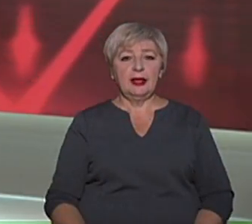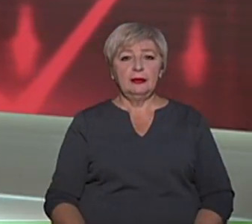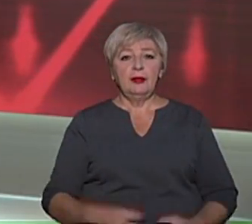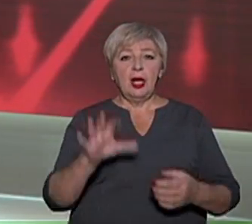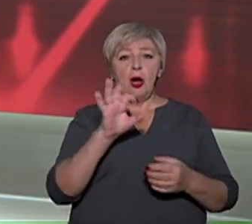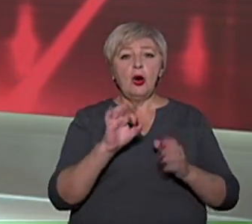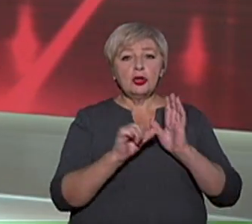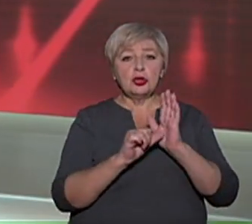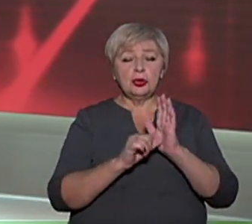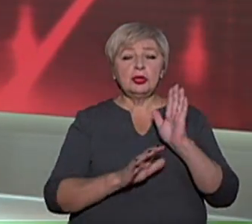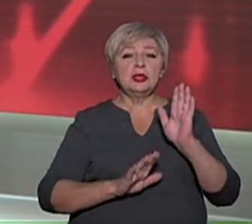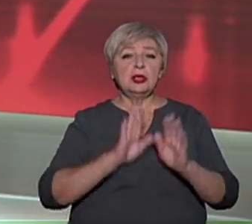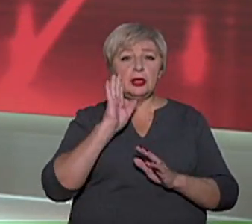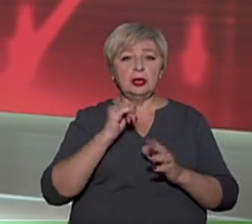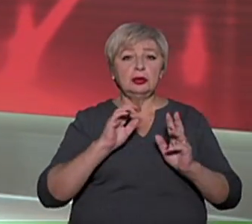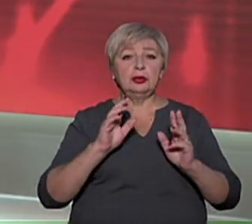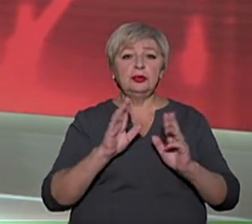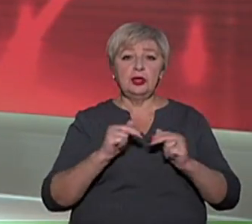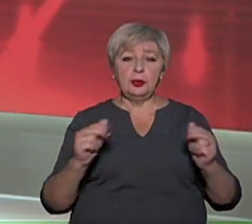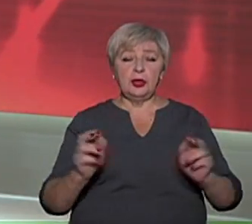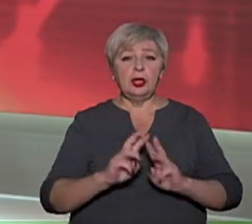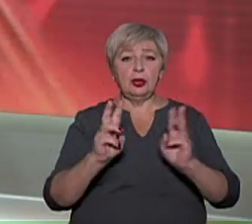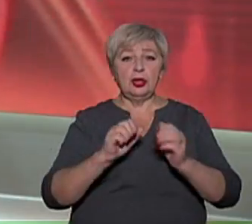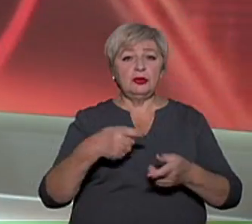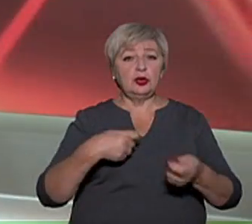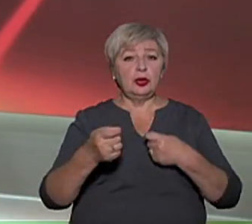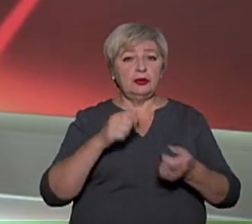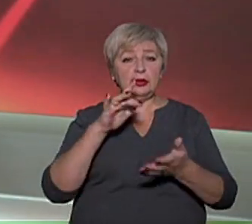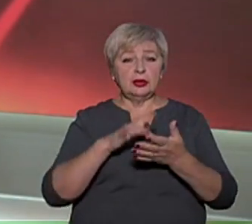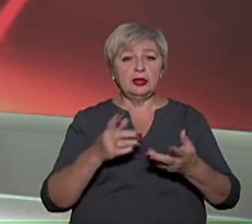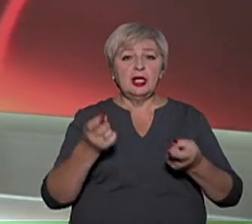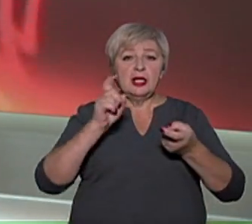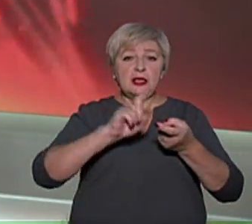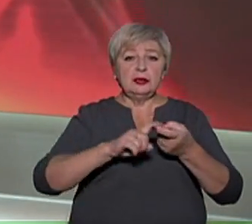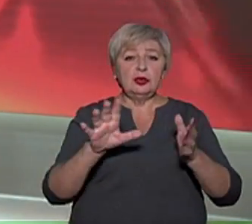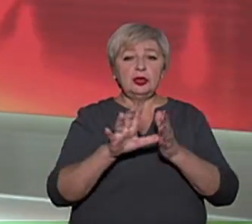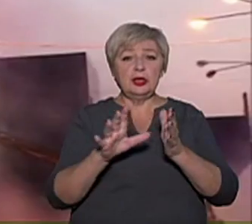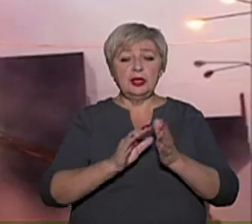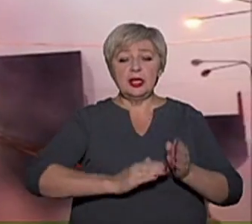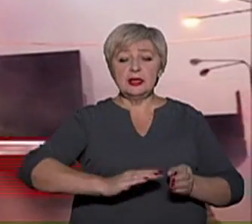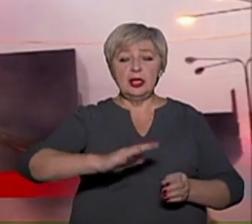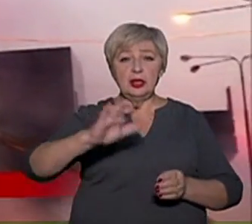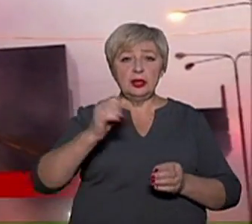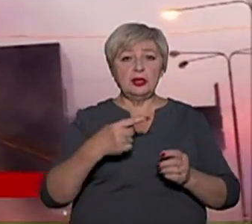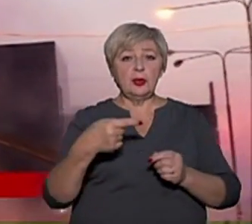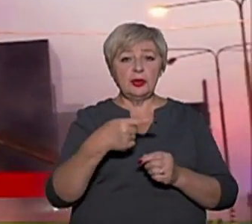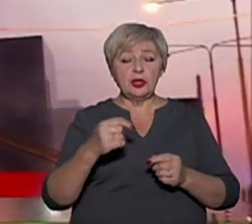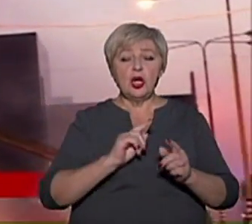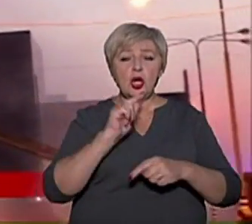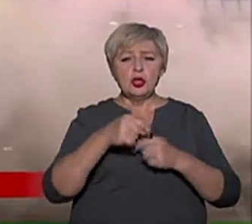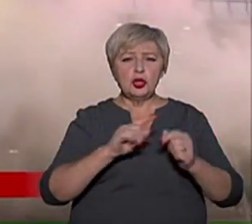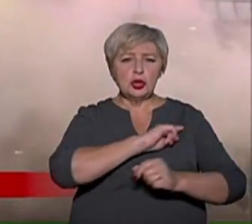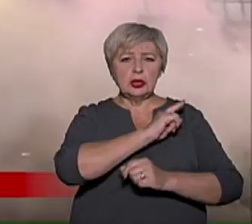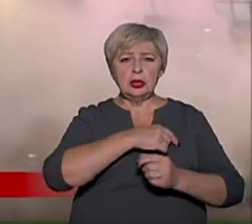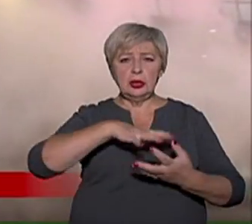О 6 ранку у Дніпрі горів торгівельний центр. Замкнуло електрику в ескалаторі на першому поверсі. Через сильний дим у